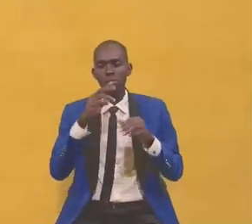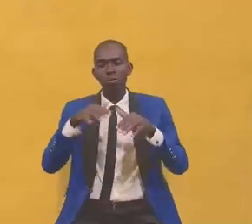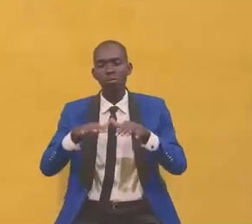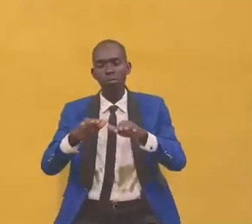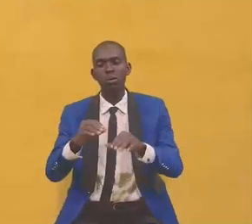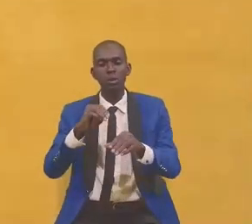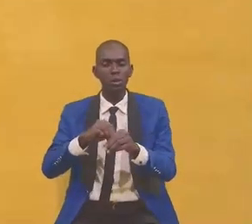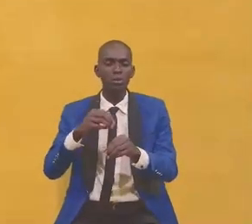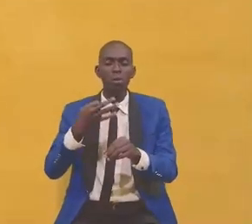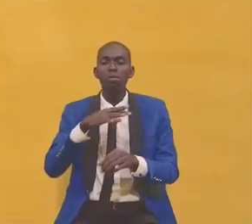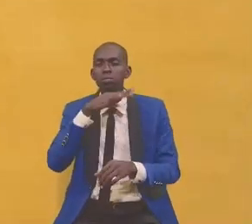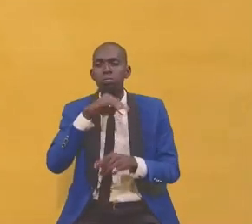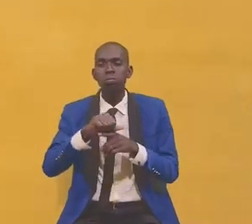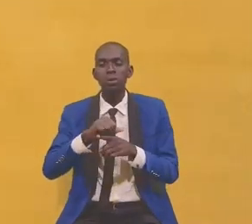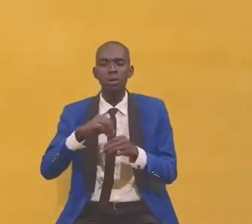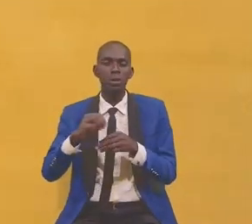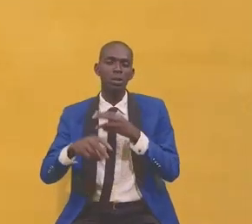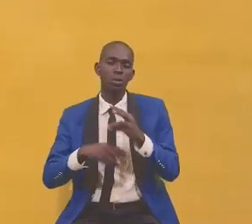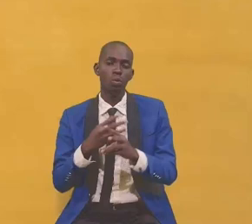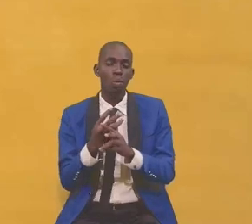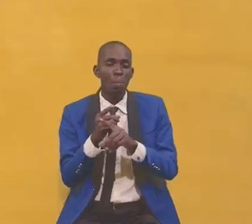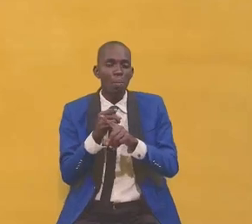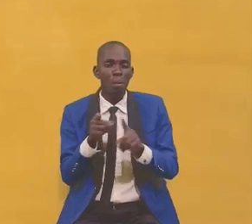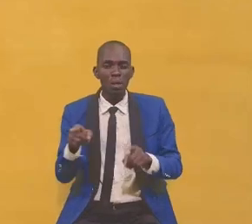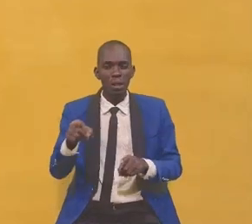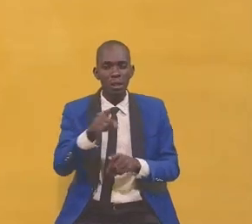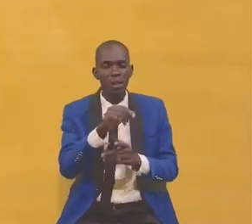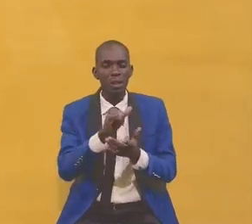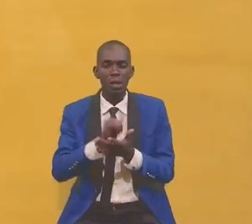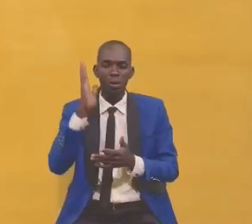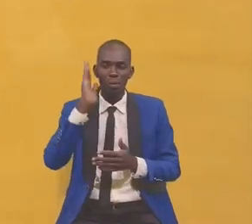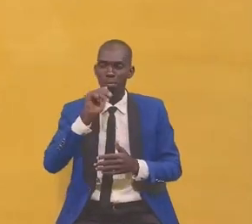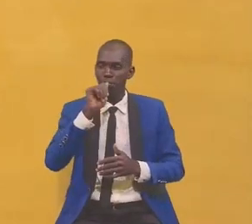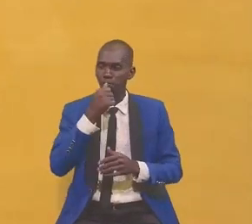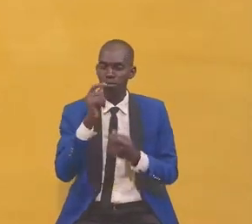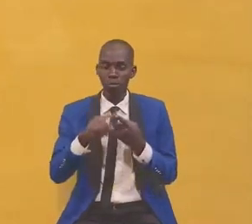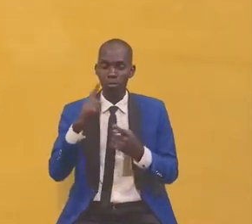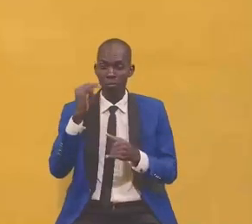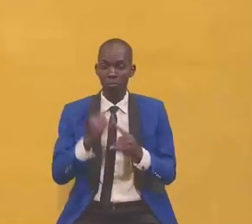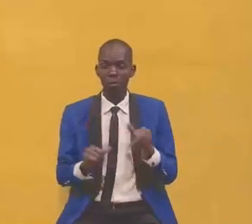qui persévérera jusqu'à la fin sera sauvé. Verset